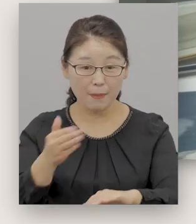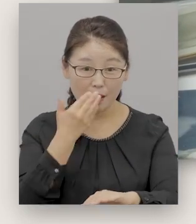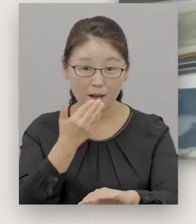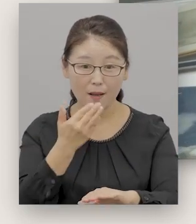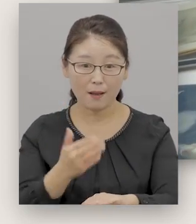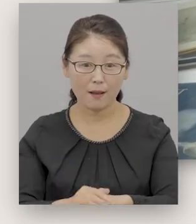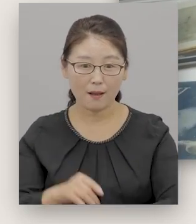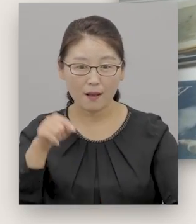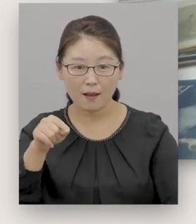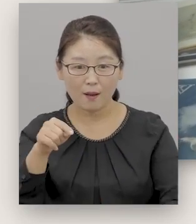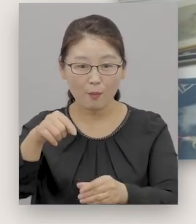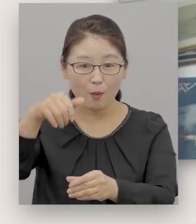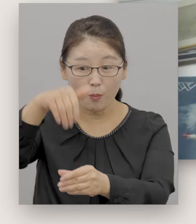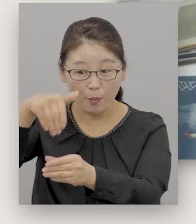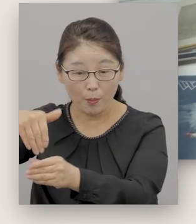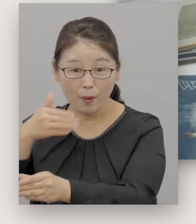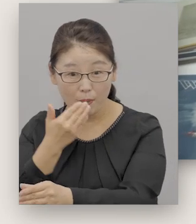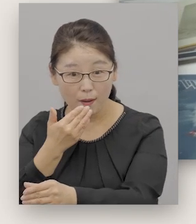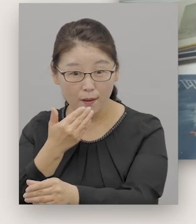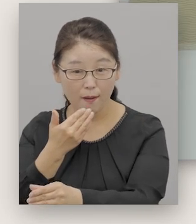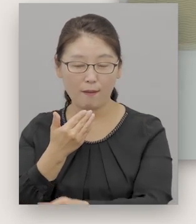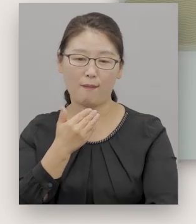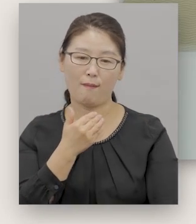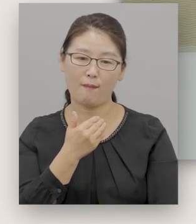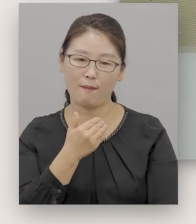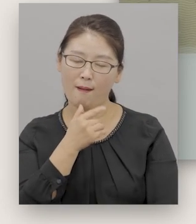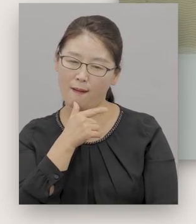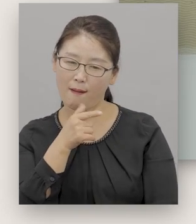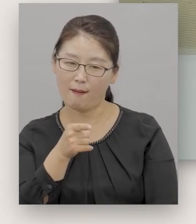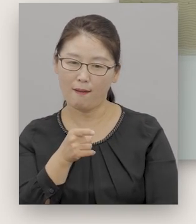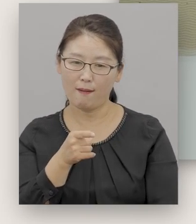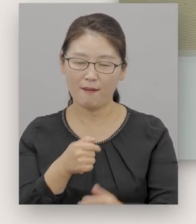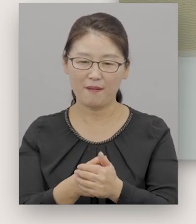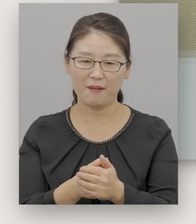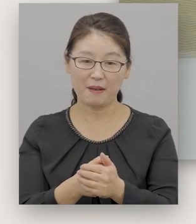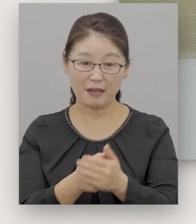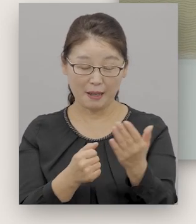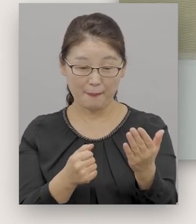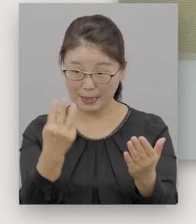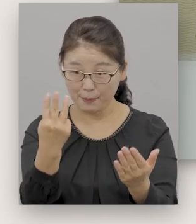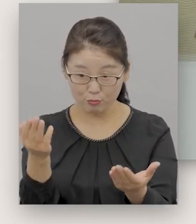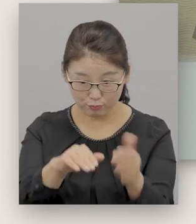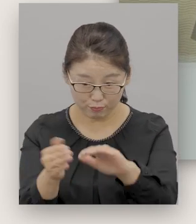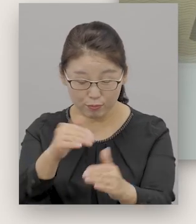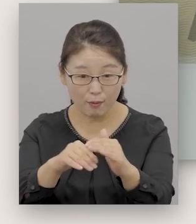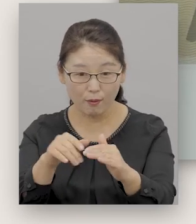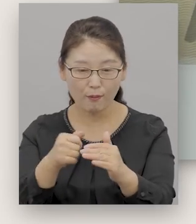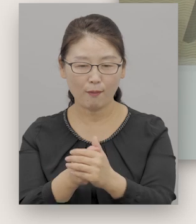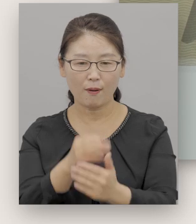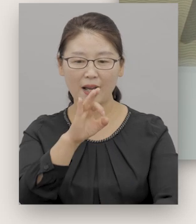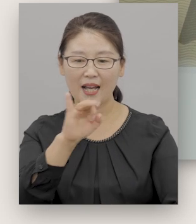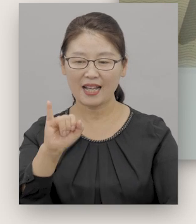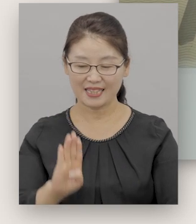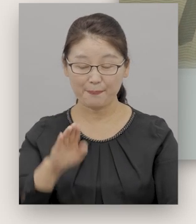약간 뭔가 끼울 수 있게 되는 걸 보실 수 있으세요. 이렇게 3층으로 틸팅이 돼서 이제 입체적인 형태가